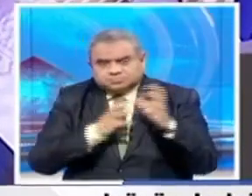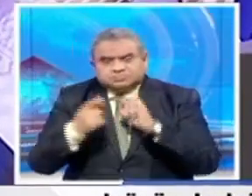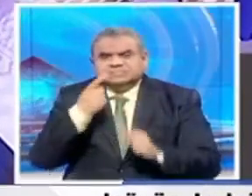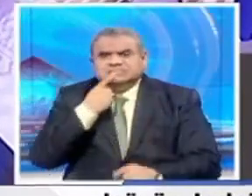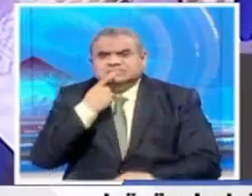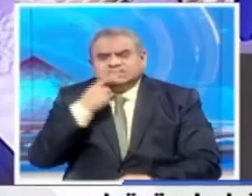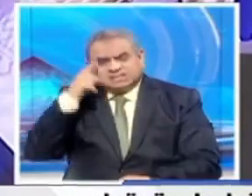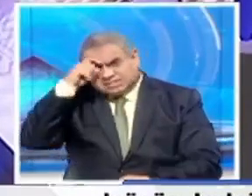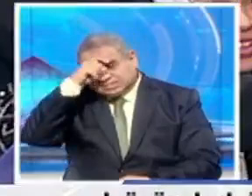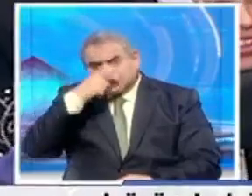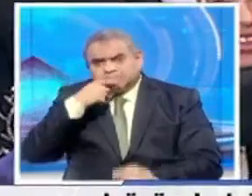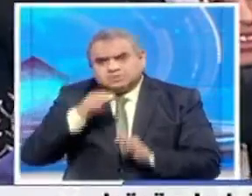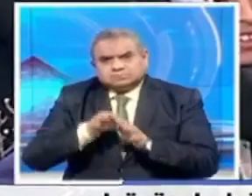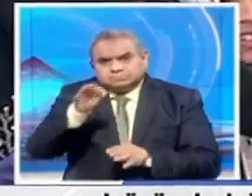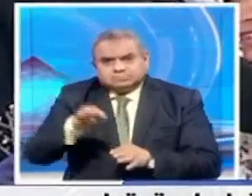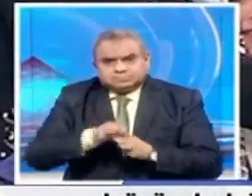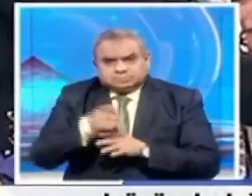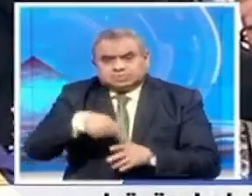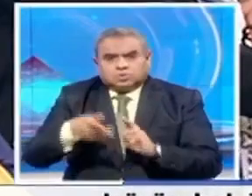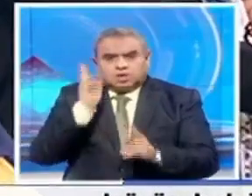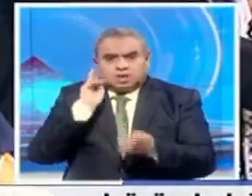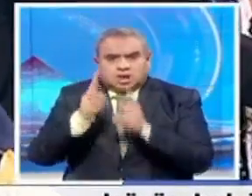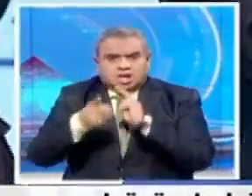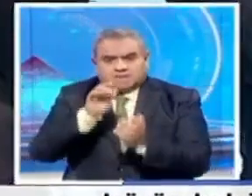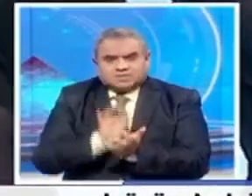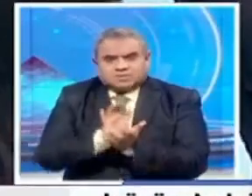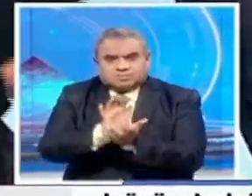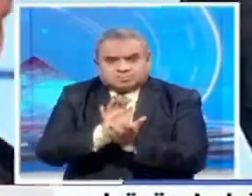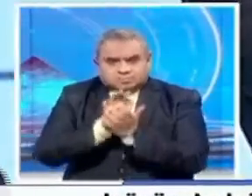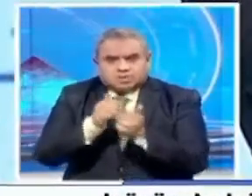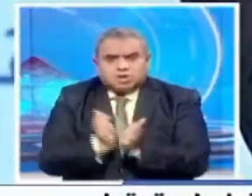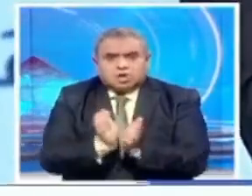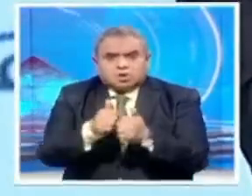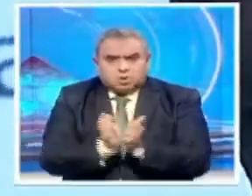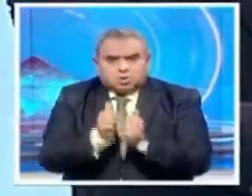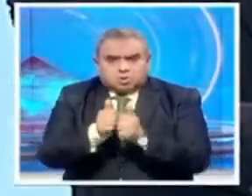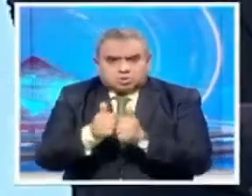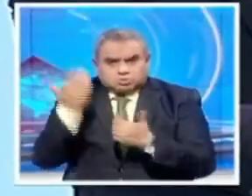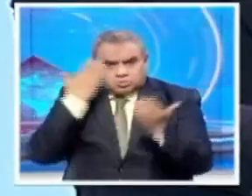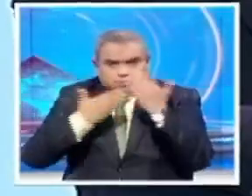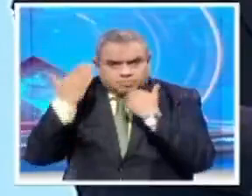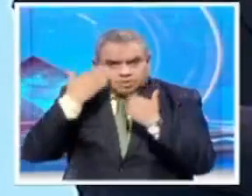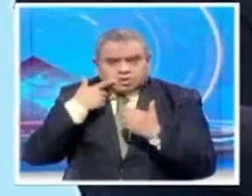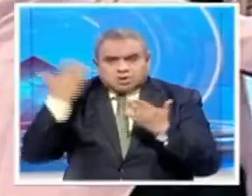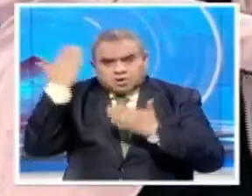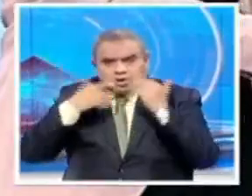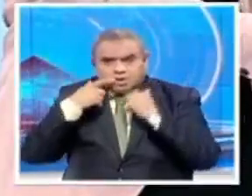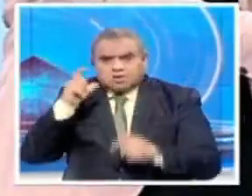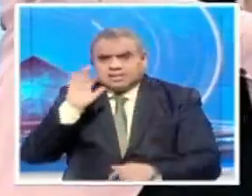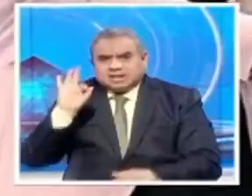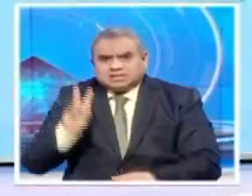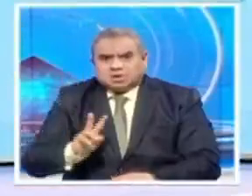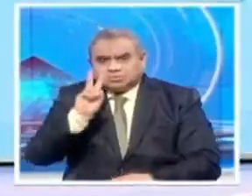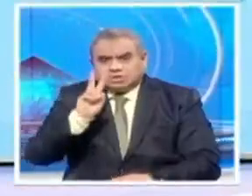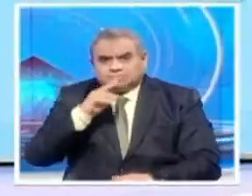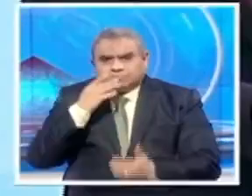سنين طويلة. وخلال الحفل كرم الرئيس أسر الشهداء والمصابين ومصابي حرب أكتوبر